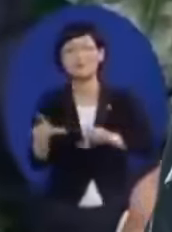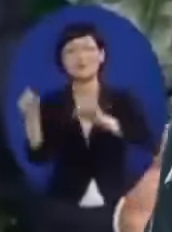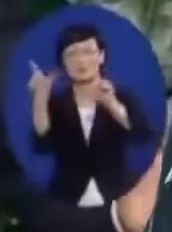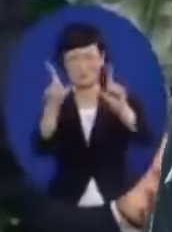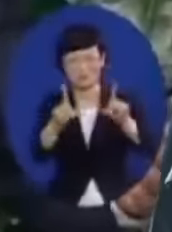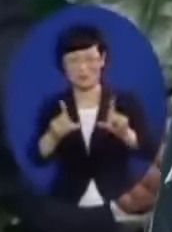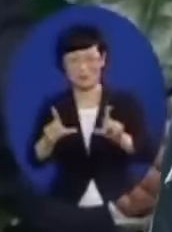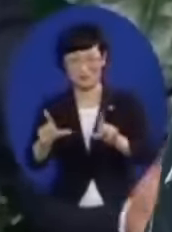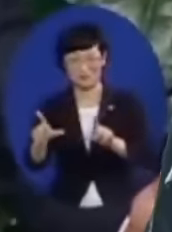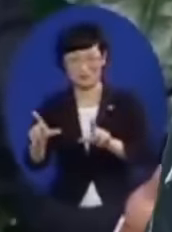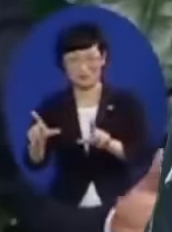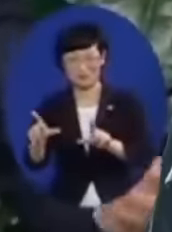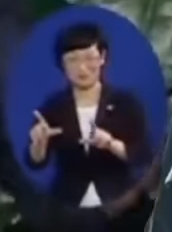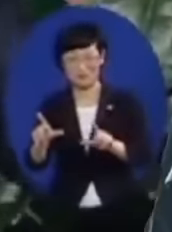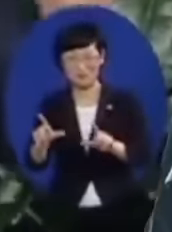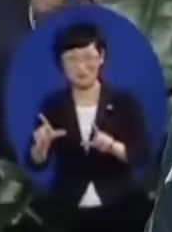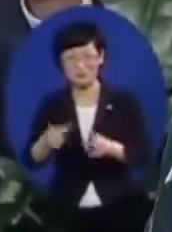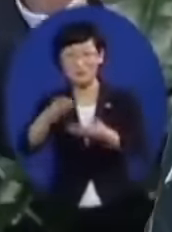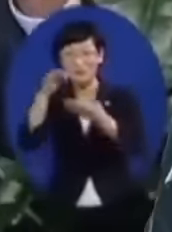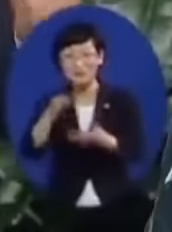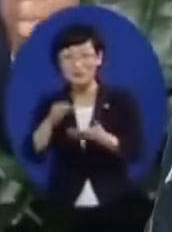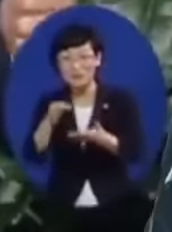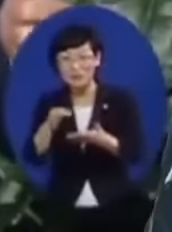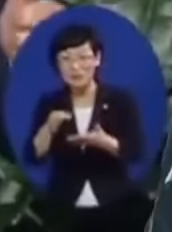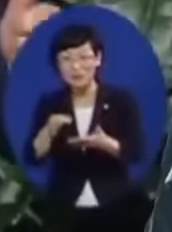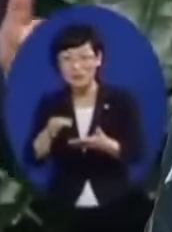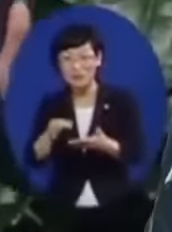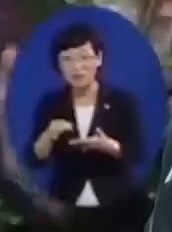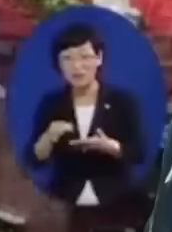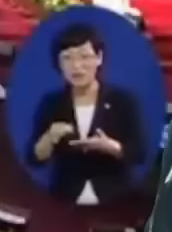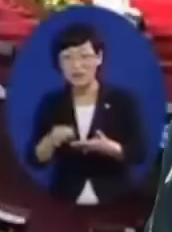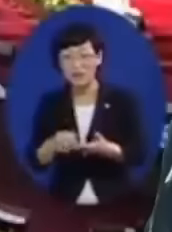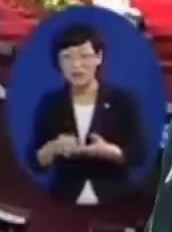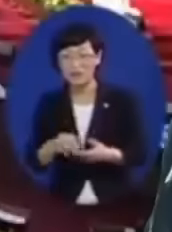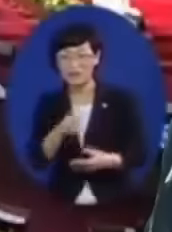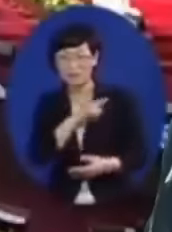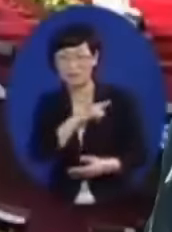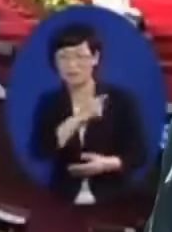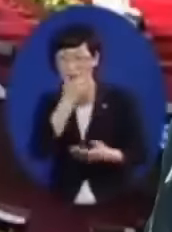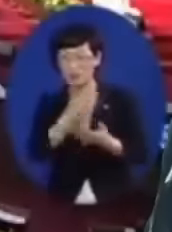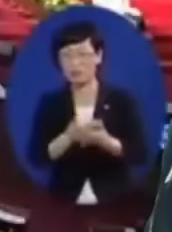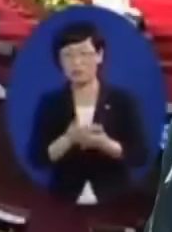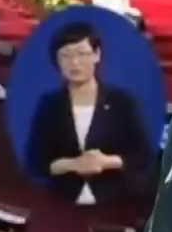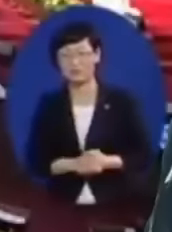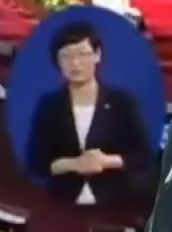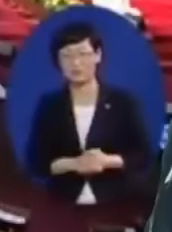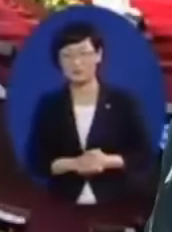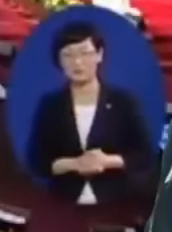재산 제1호인 것입니다.